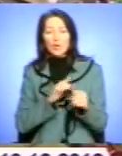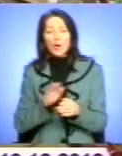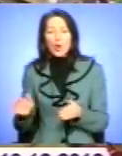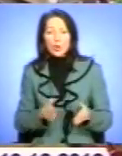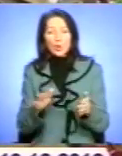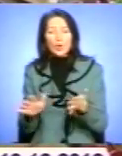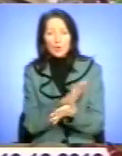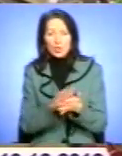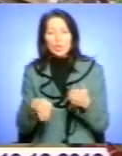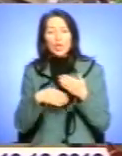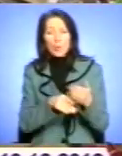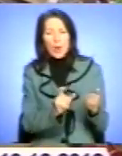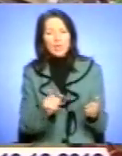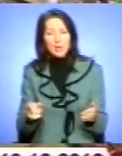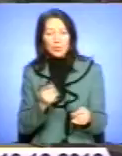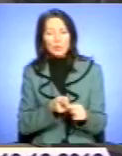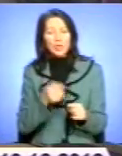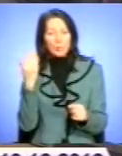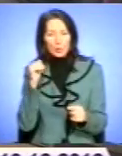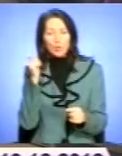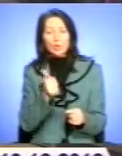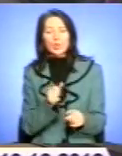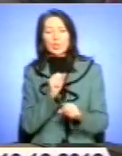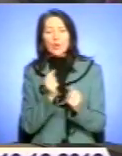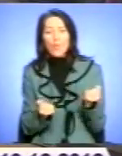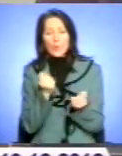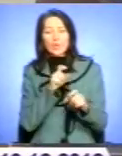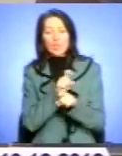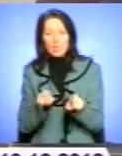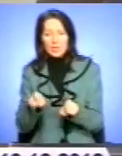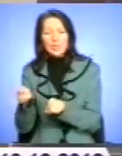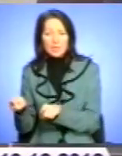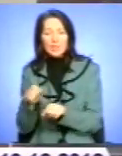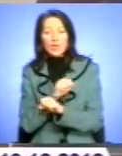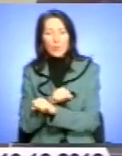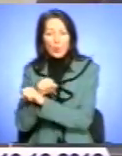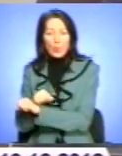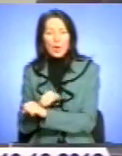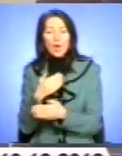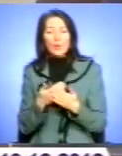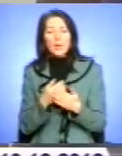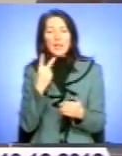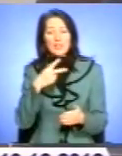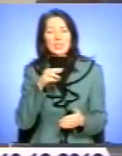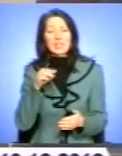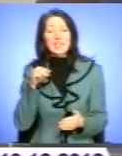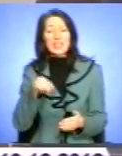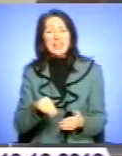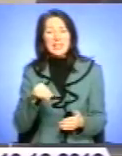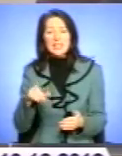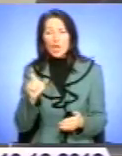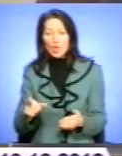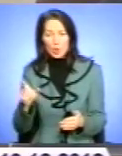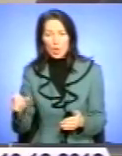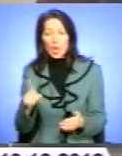стали заручниками снігових заметів на українських авто та залізничних шляхах. Біля 20 тисяч осіб і сотні